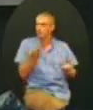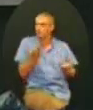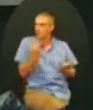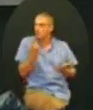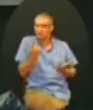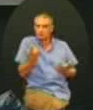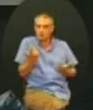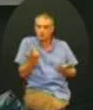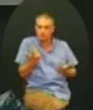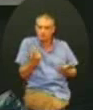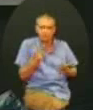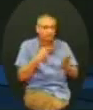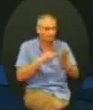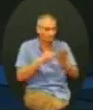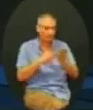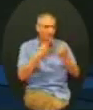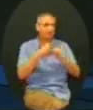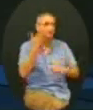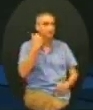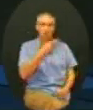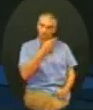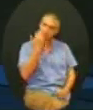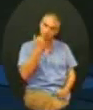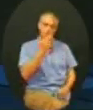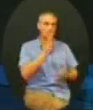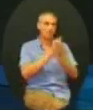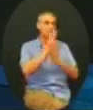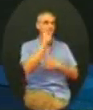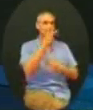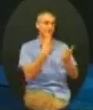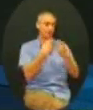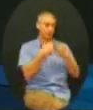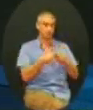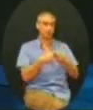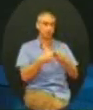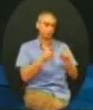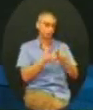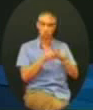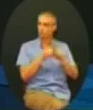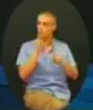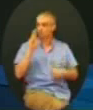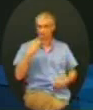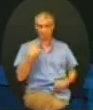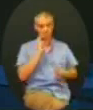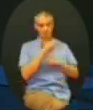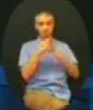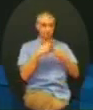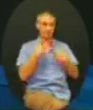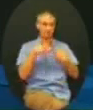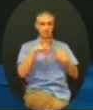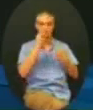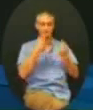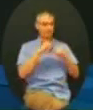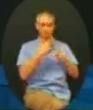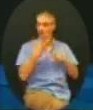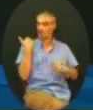זה קשור לגולנצ'יקים? משום שהוועידה הקודמת היו אומנם 15,000 מתפקדים שהתפקדו בדיוק כמו ניר, וגם אני התפקדתי וגם אני נבחרתי